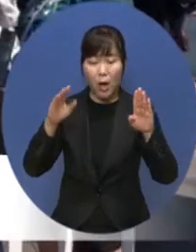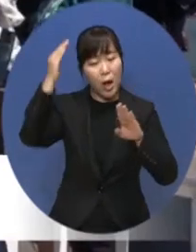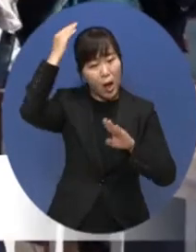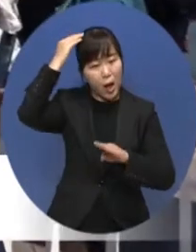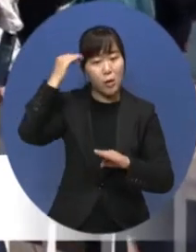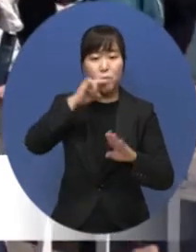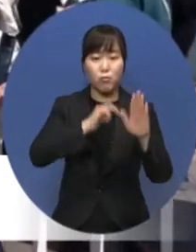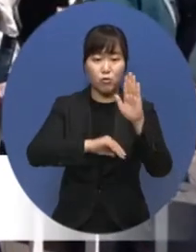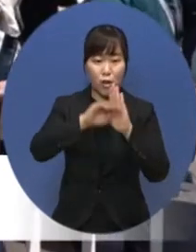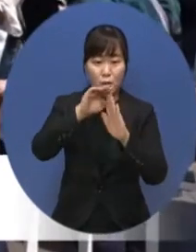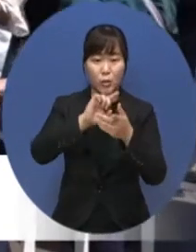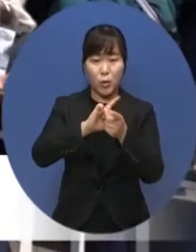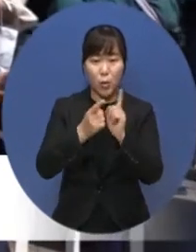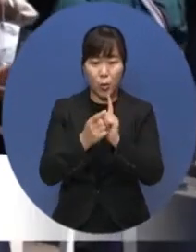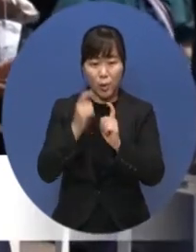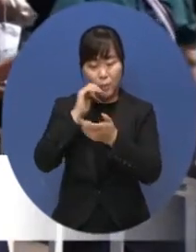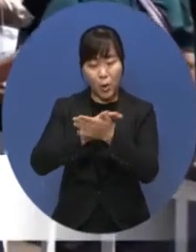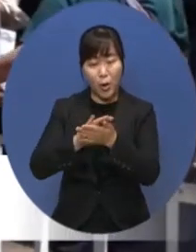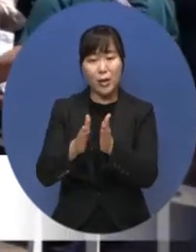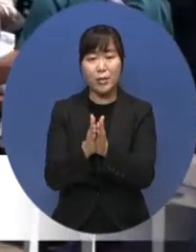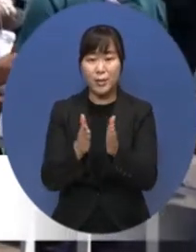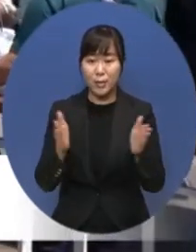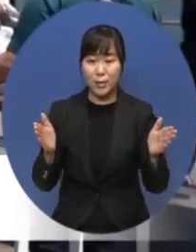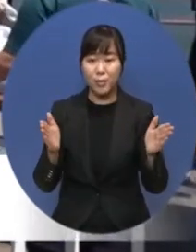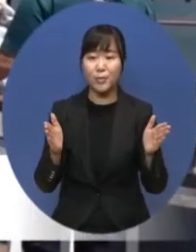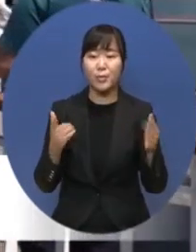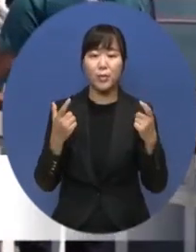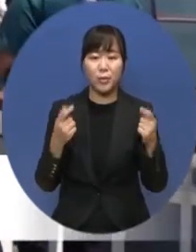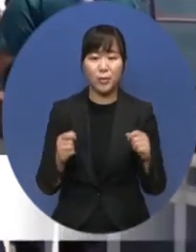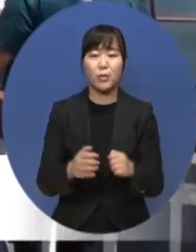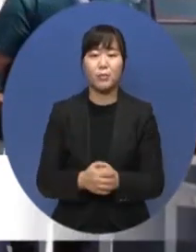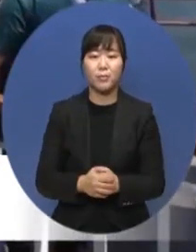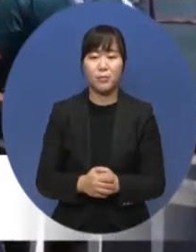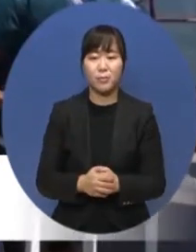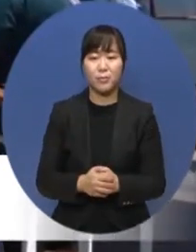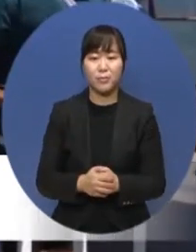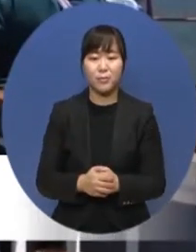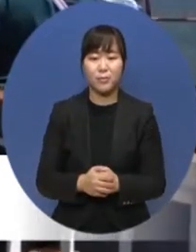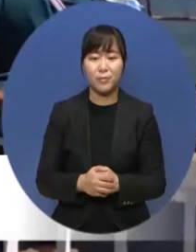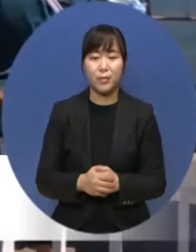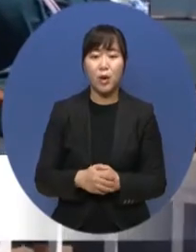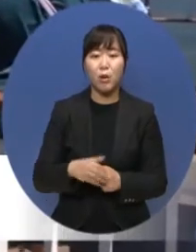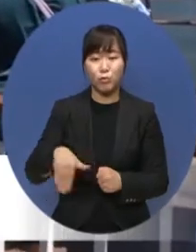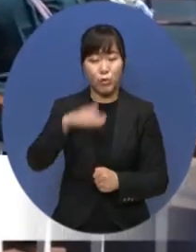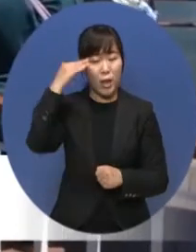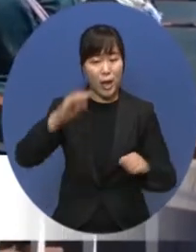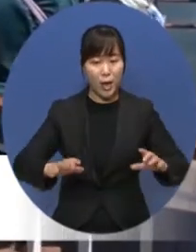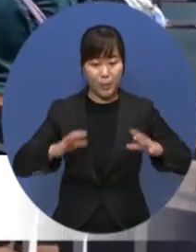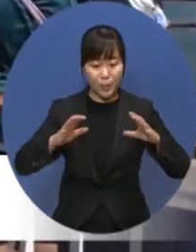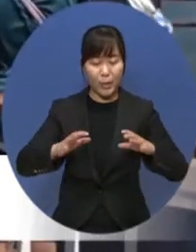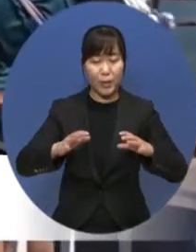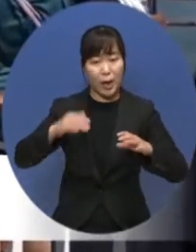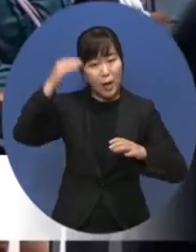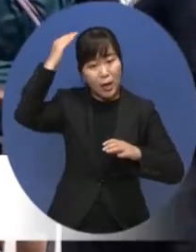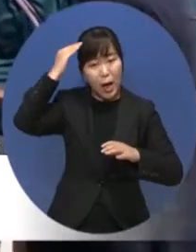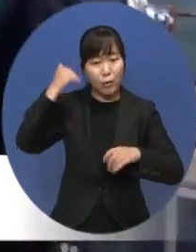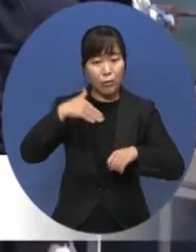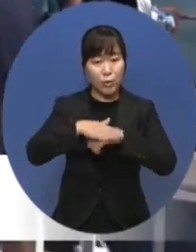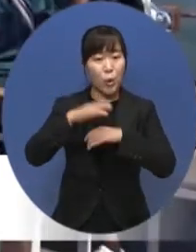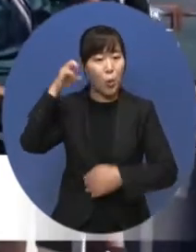간의 평화가 시작되지 않았습니까? 그 평창 동계올림픽이 되면서 우리나라의 한옥